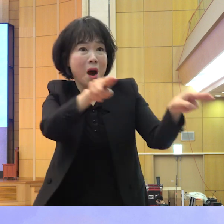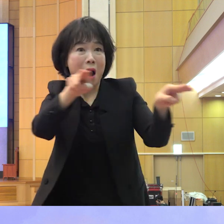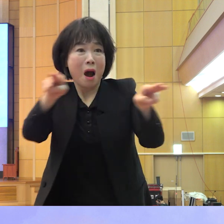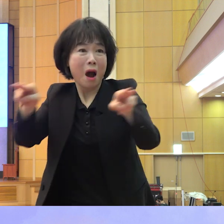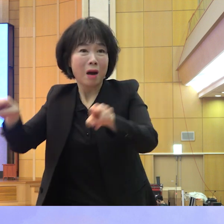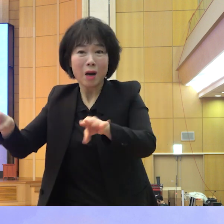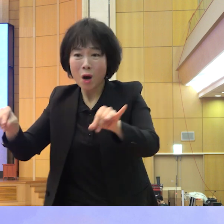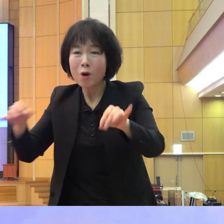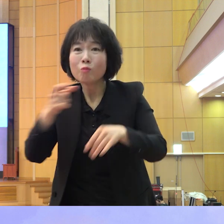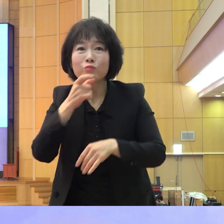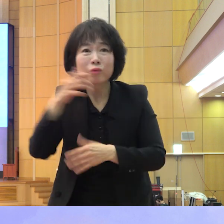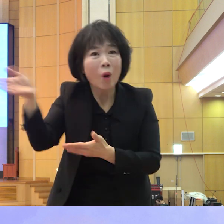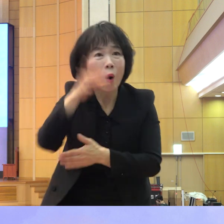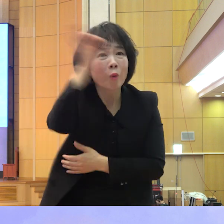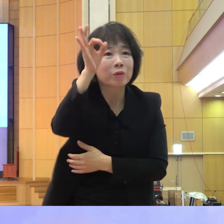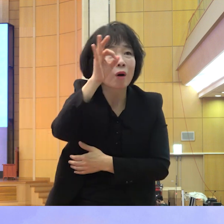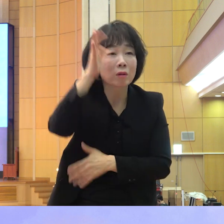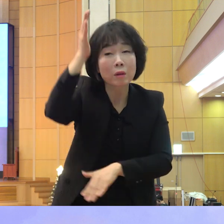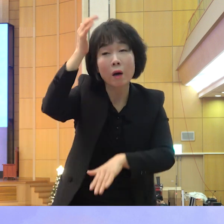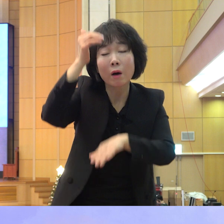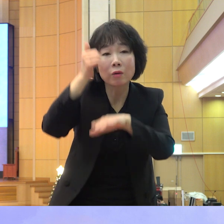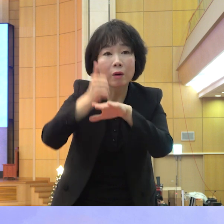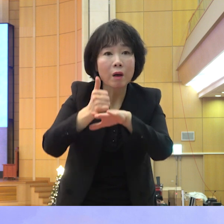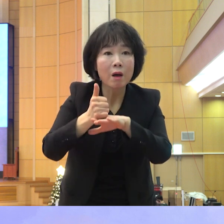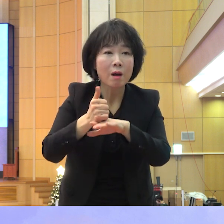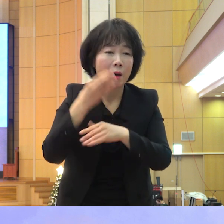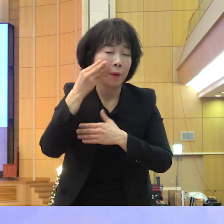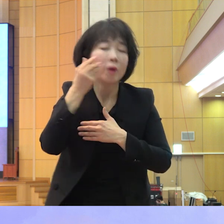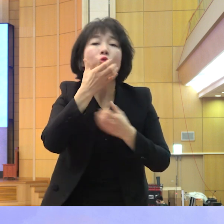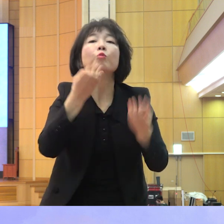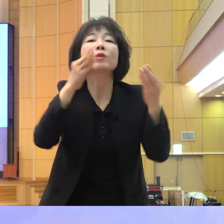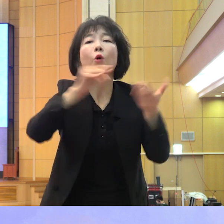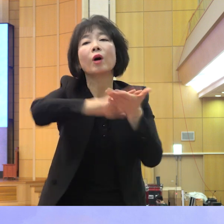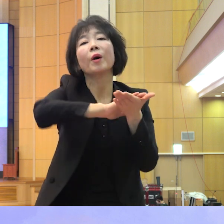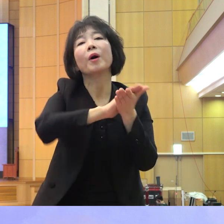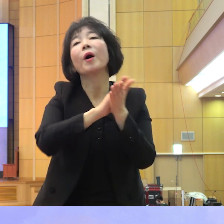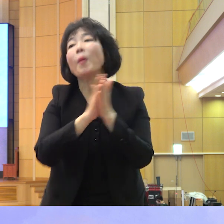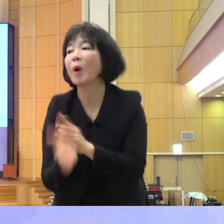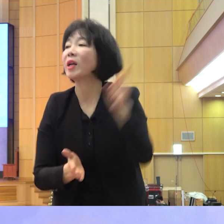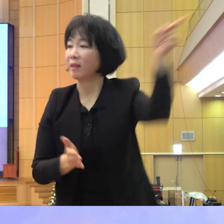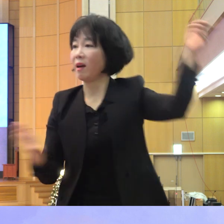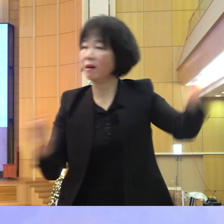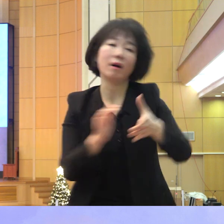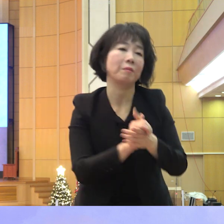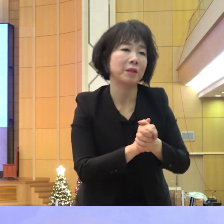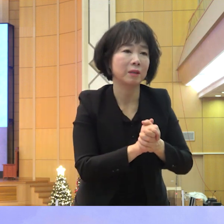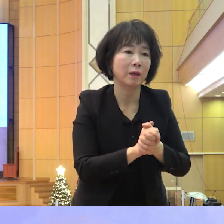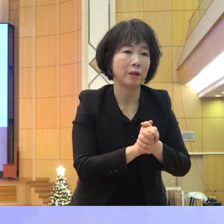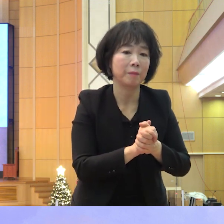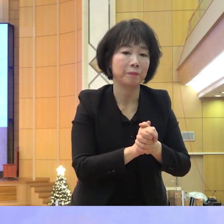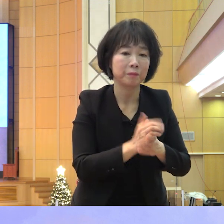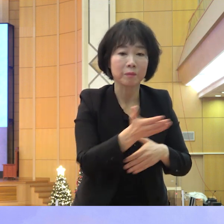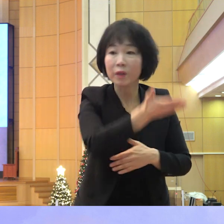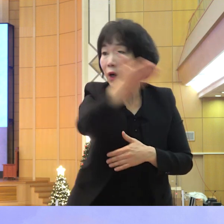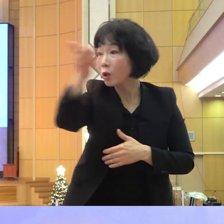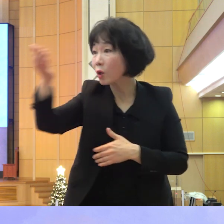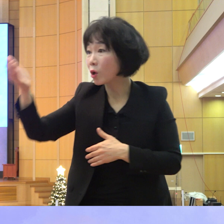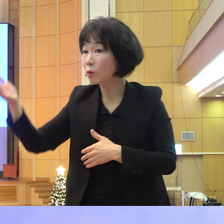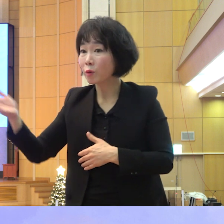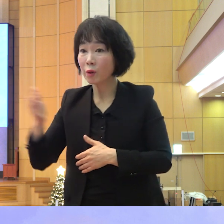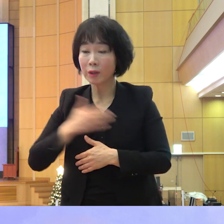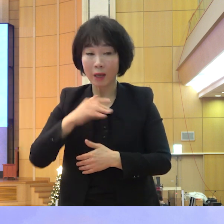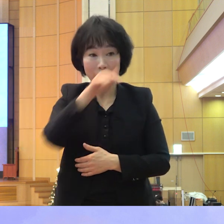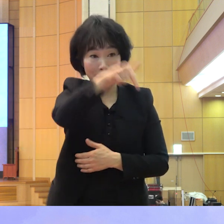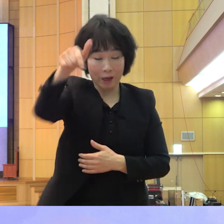같은 땅이었는데 젖과 꿀이는 축복의 땅이 돼버렸잖아. 할렐루야. 여러분, 내가 복 있는